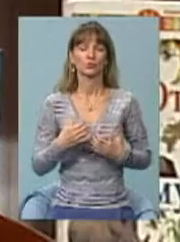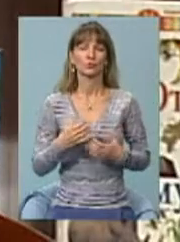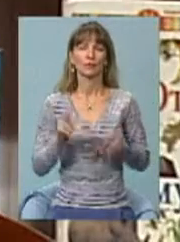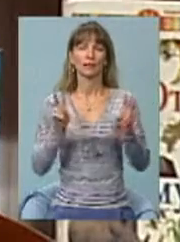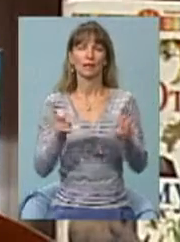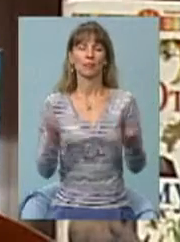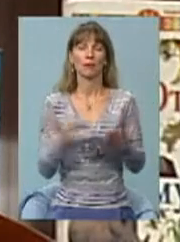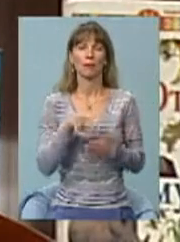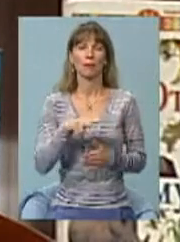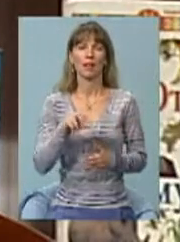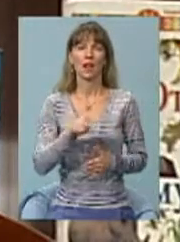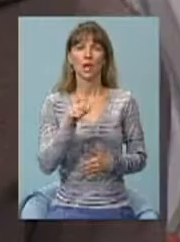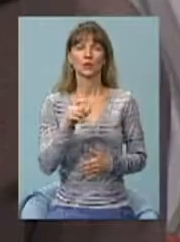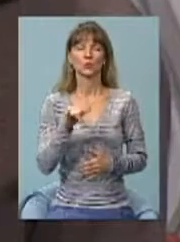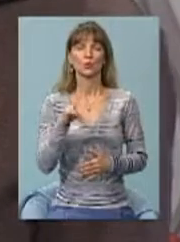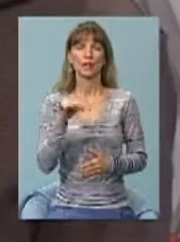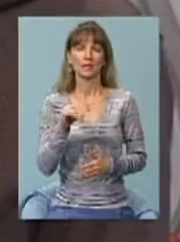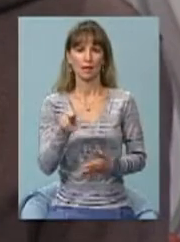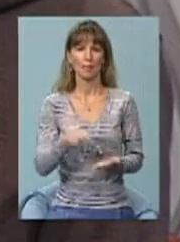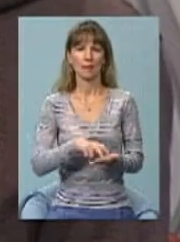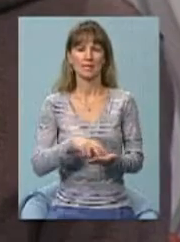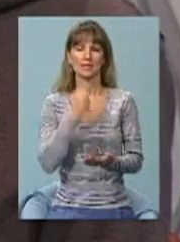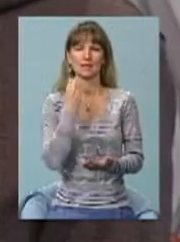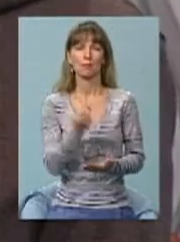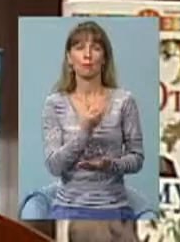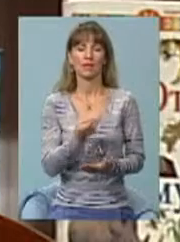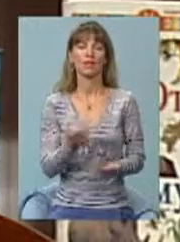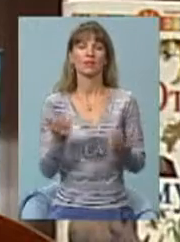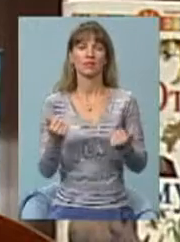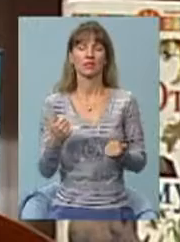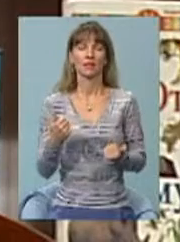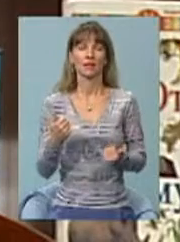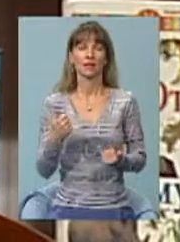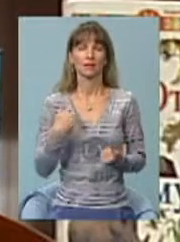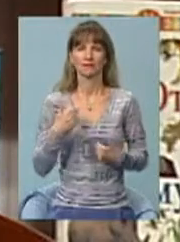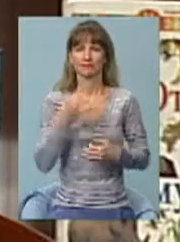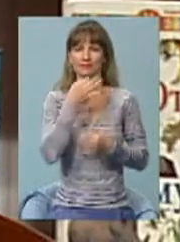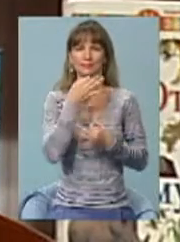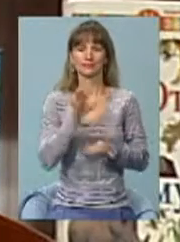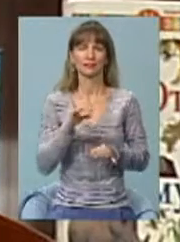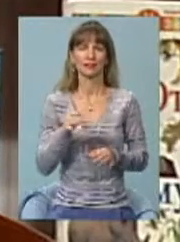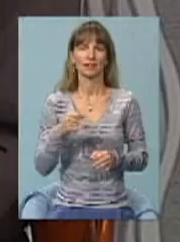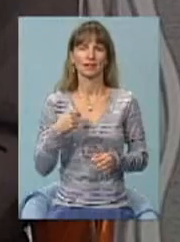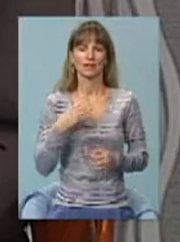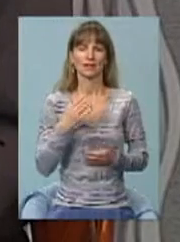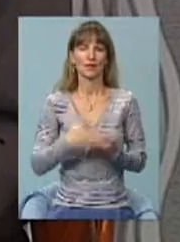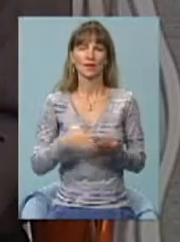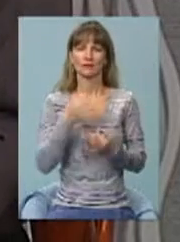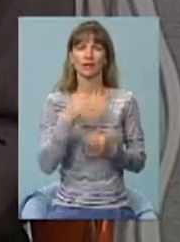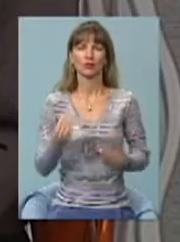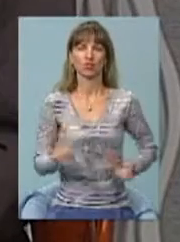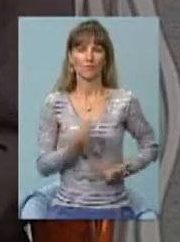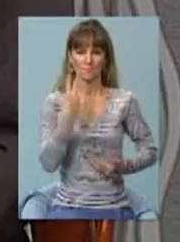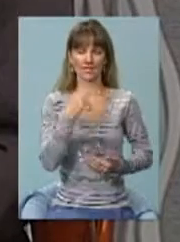тему, як плазуни. Скажи, будь ласка, ти боїшся змій? О, да, вони мені як отвратительні, омерзительні. А вживу бачила